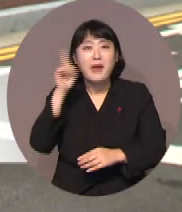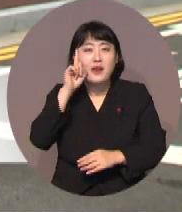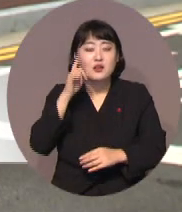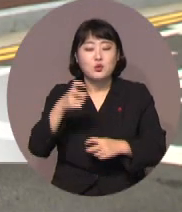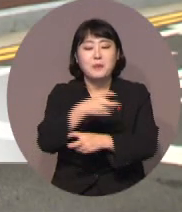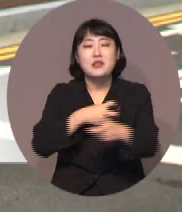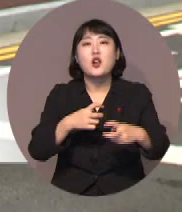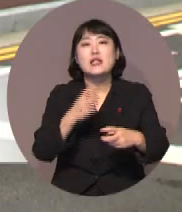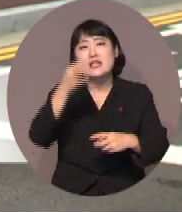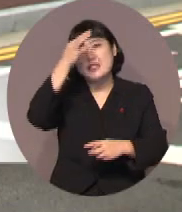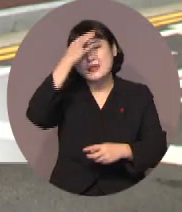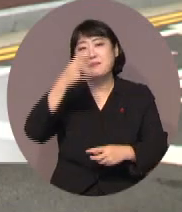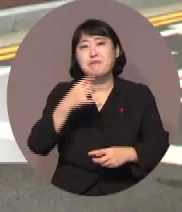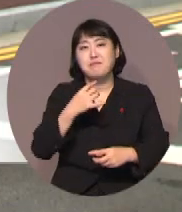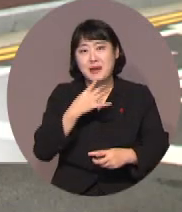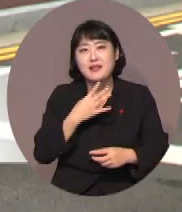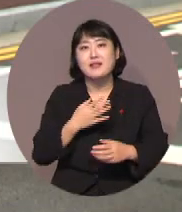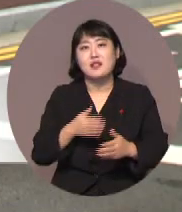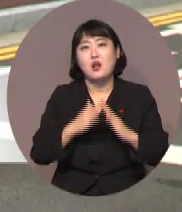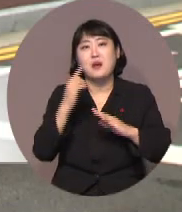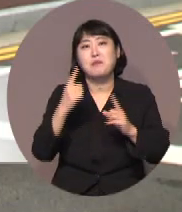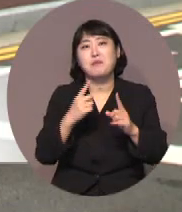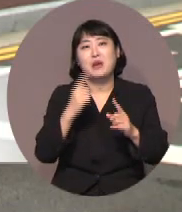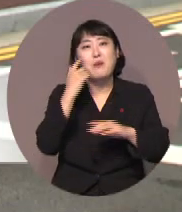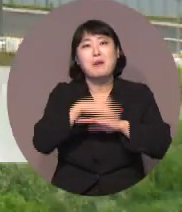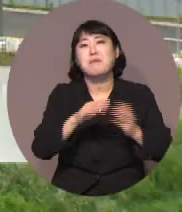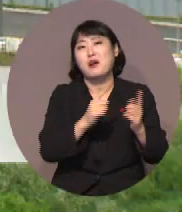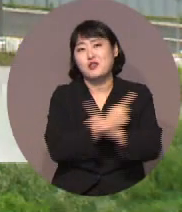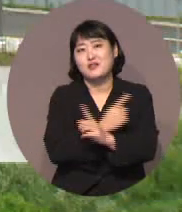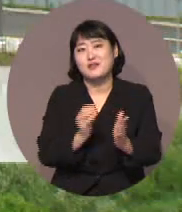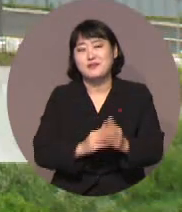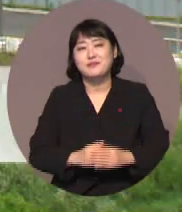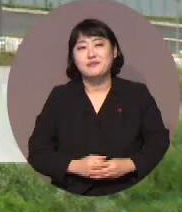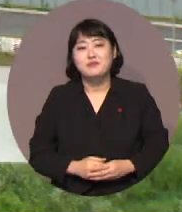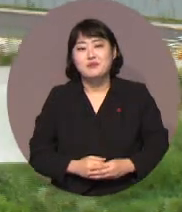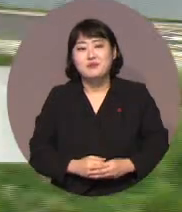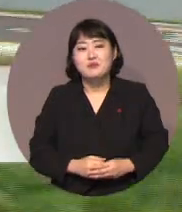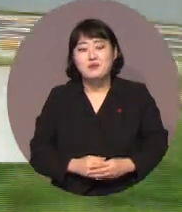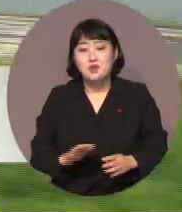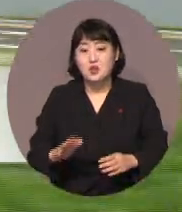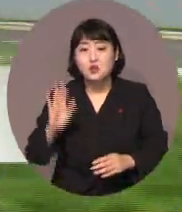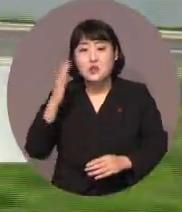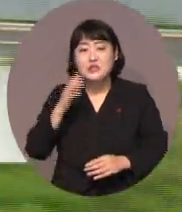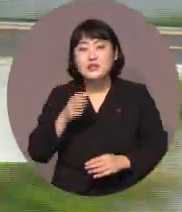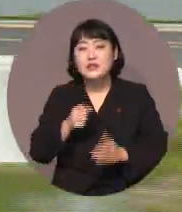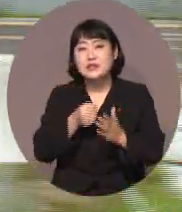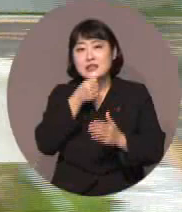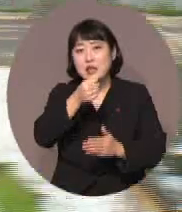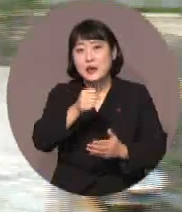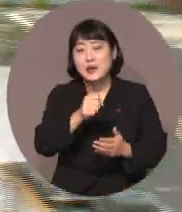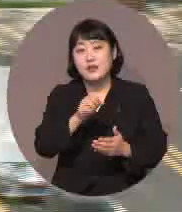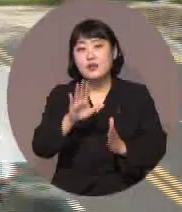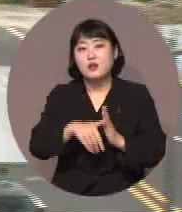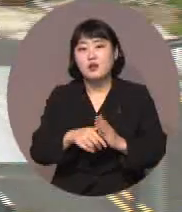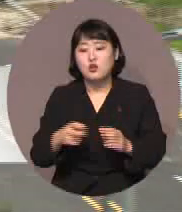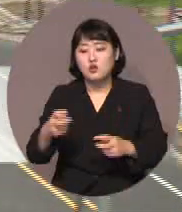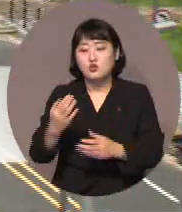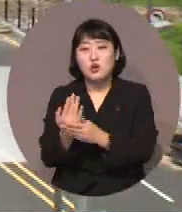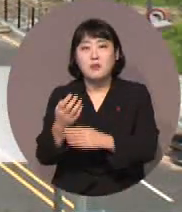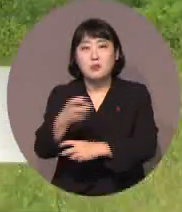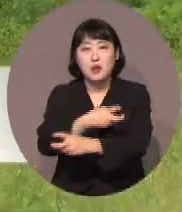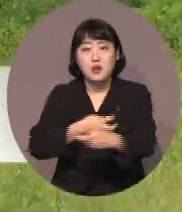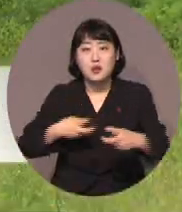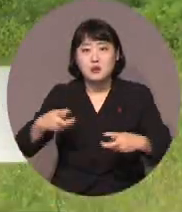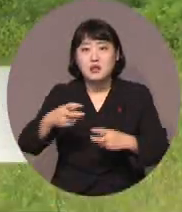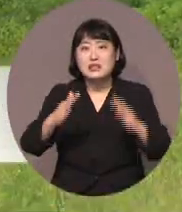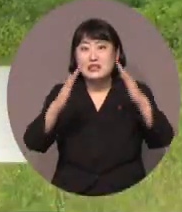지지부진했던 사업이 속도를 낼지 주목됩니다 이장우 대전시장은 최근 기자간담회에서 유성복합터미널에